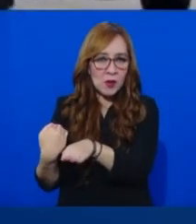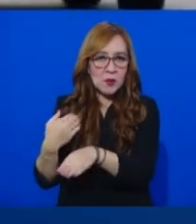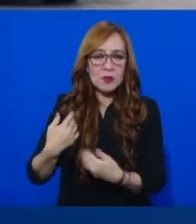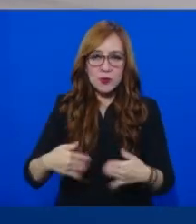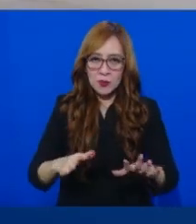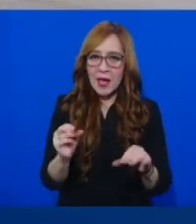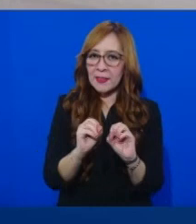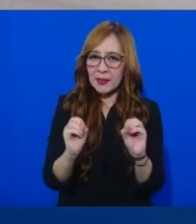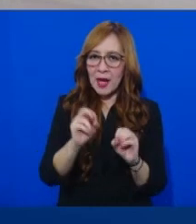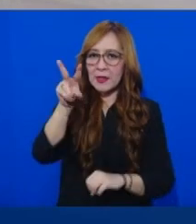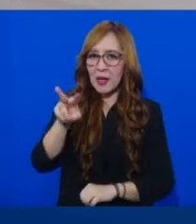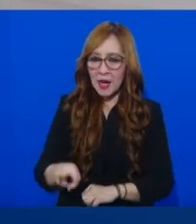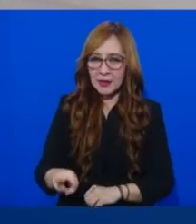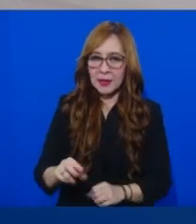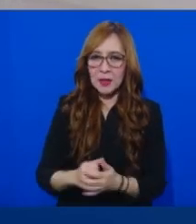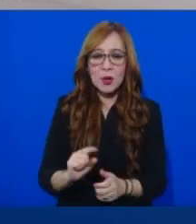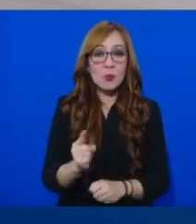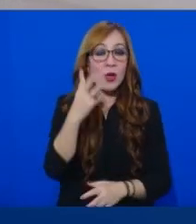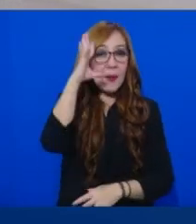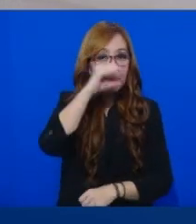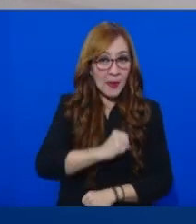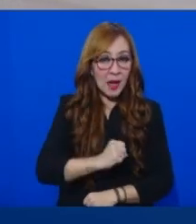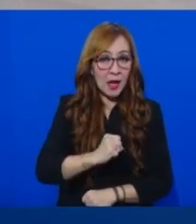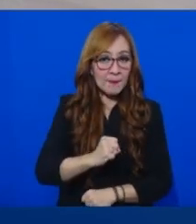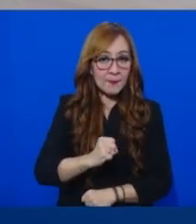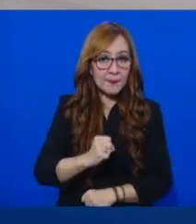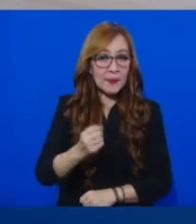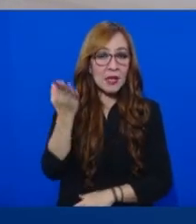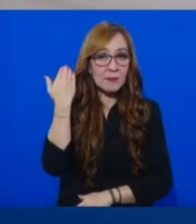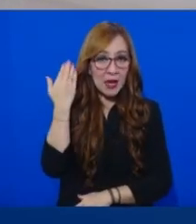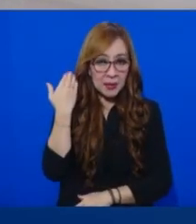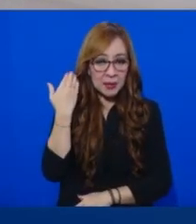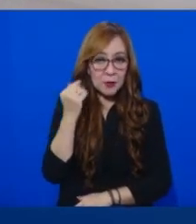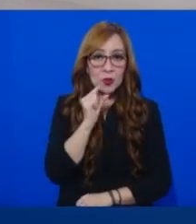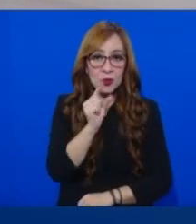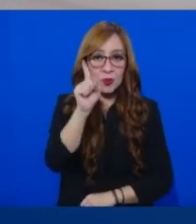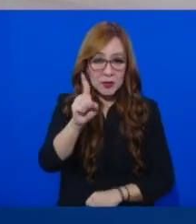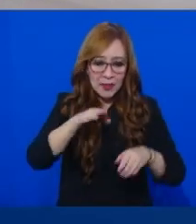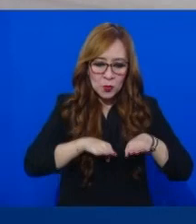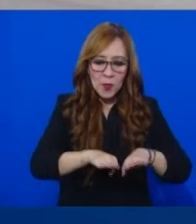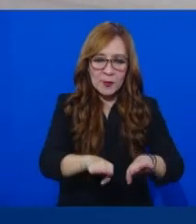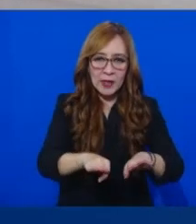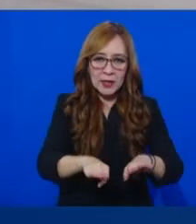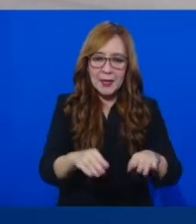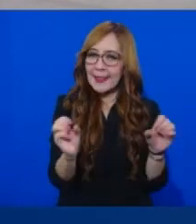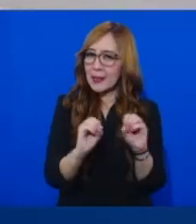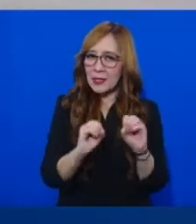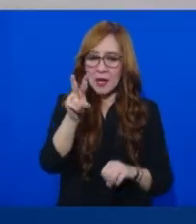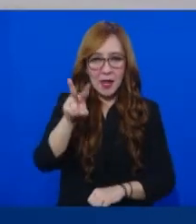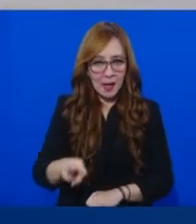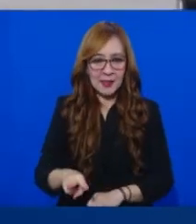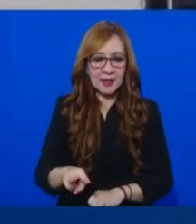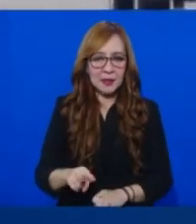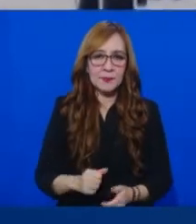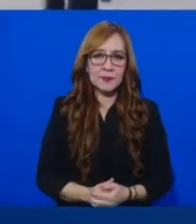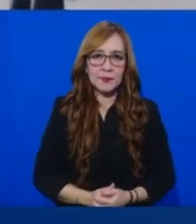tadi malam, tepatnya tanggal 20 April pukul 12 malam untuk one way sudah diberhentikan dan juga kontraflow sudah tidak